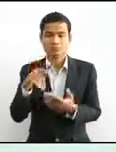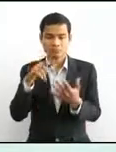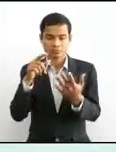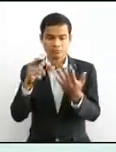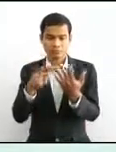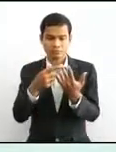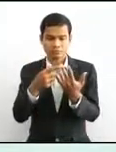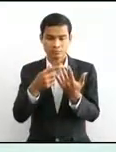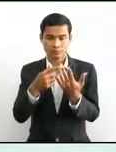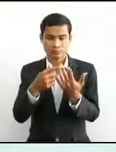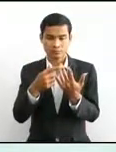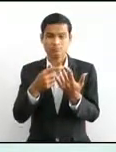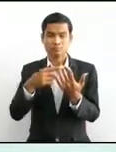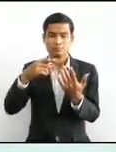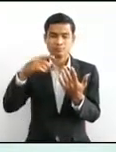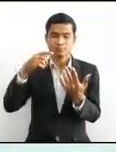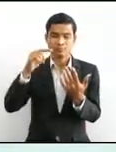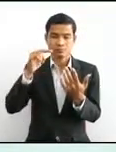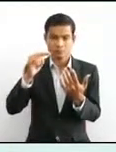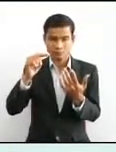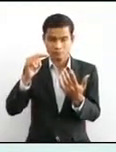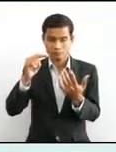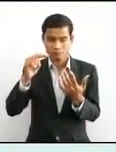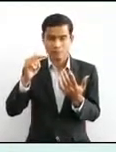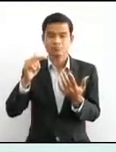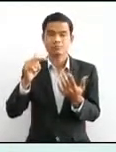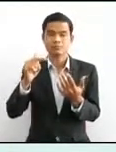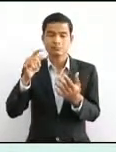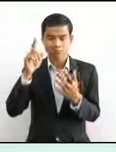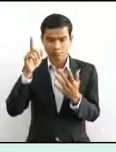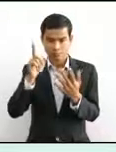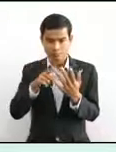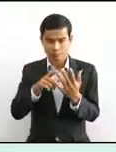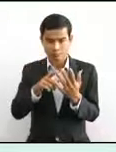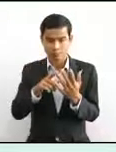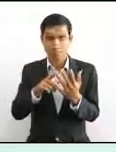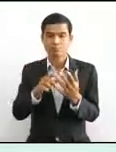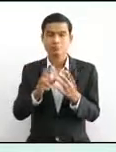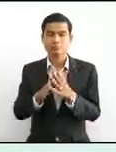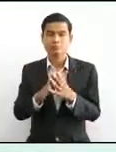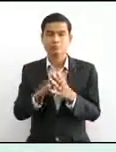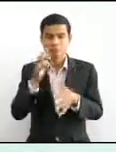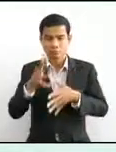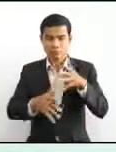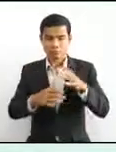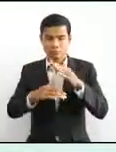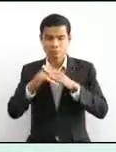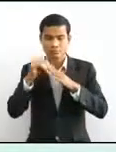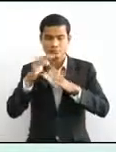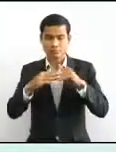sam nó nừng ngó nòng bên tọ muối nòng